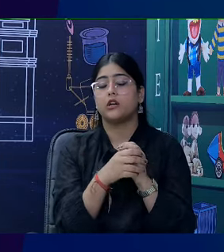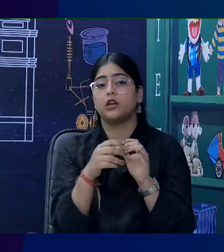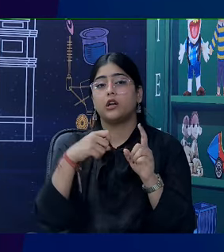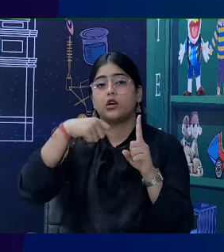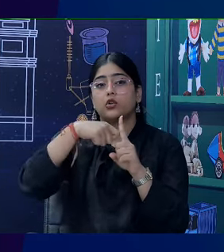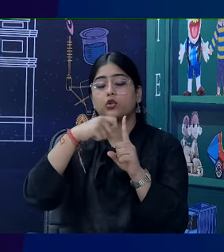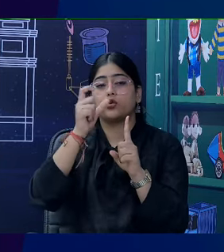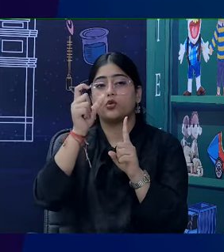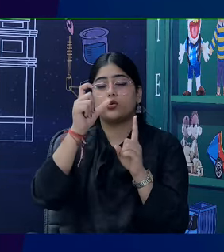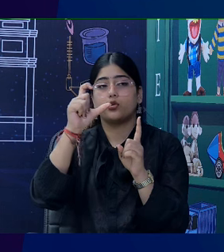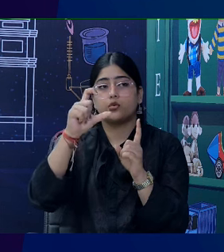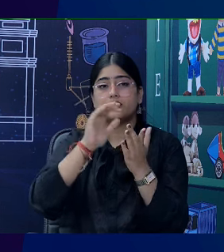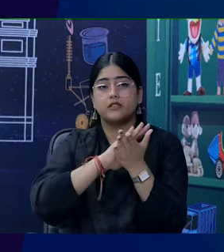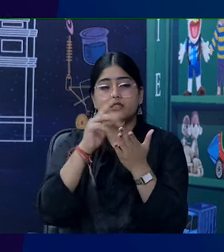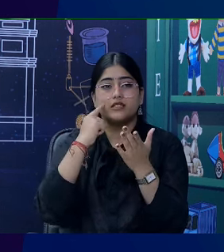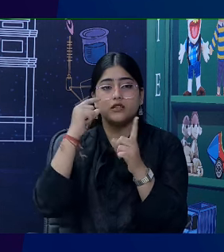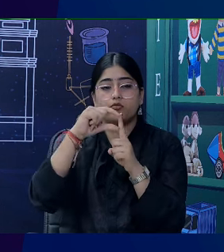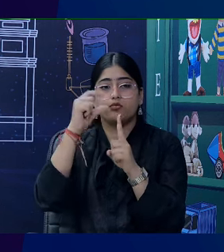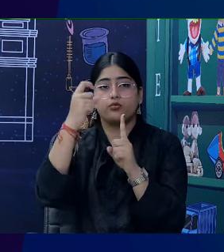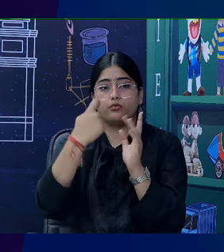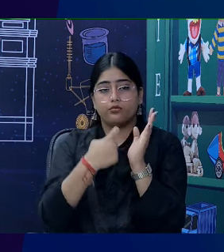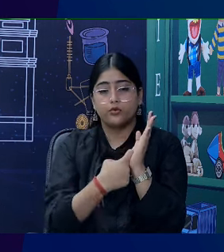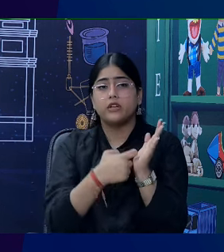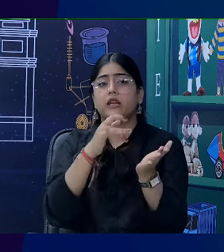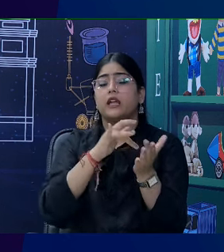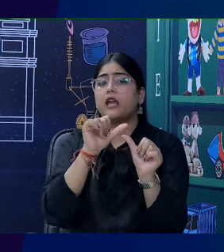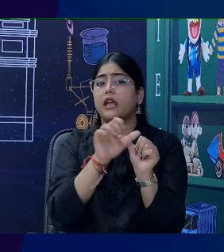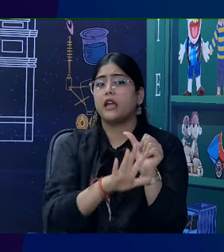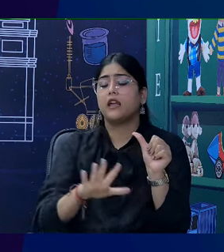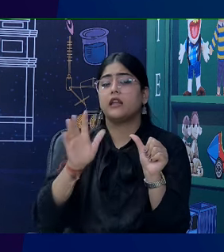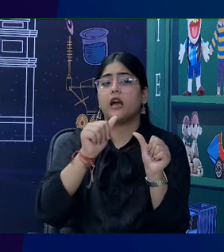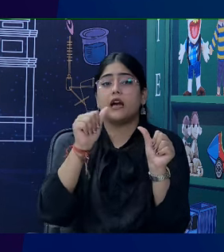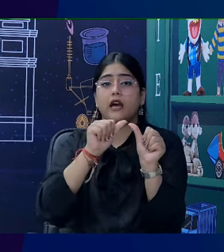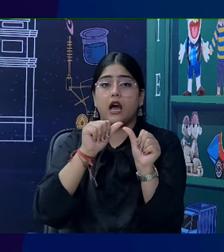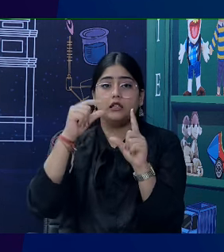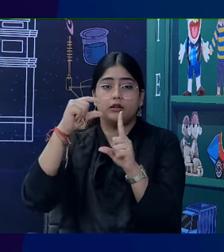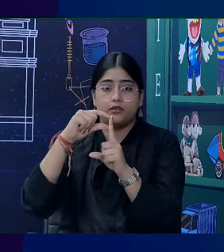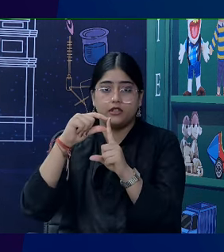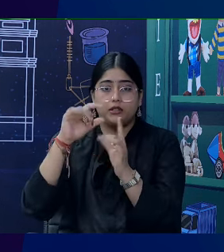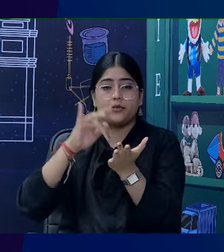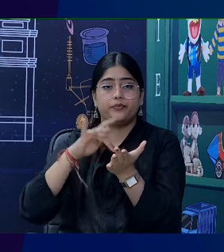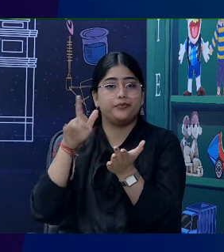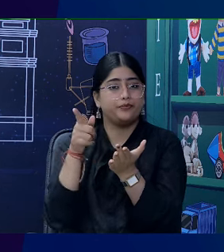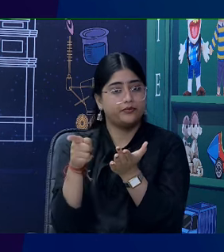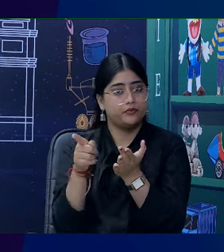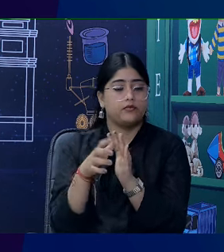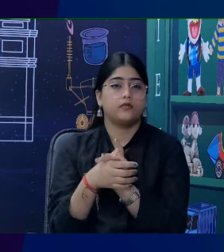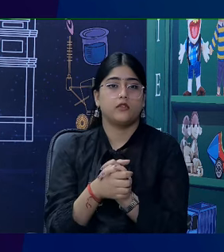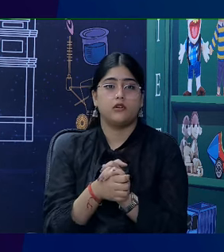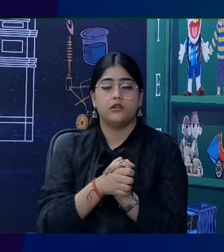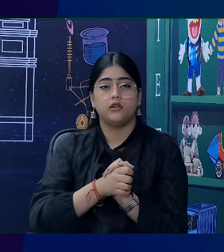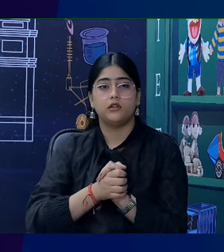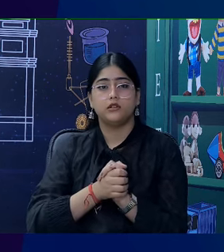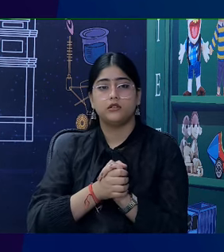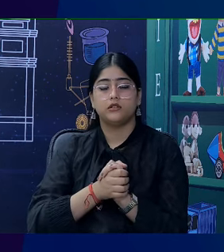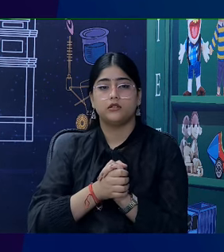है है आंध्र प्रदेश से आंध्र प्रदेश अब इसको नाम से तो नहीं हम इसको रिलेट कर सकते हैं आंध्र प्रदेश का कुचीपुड़ी है